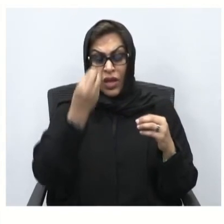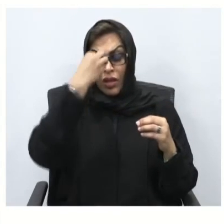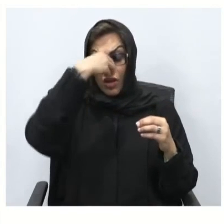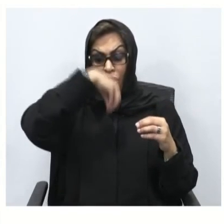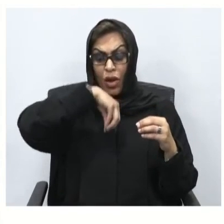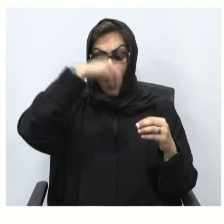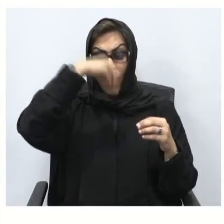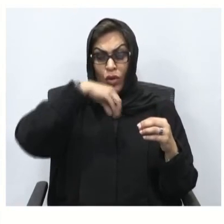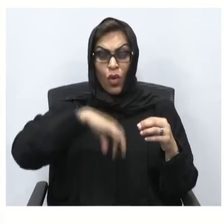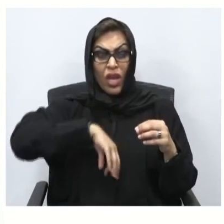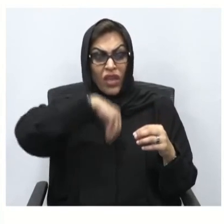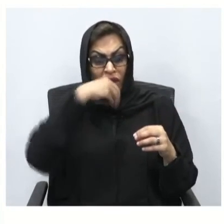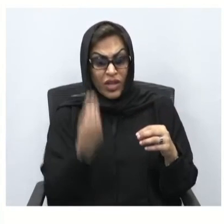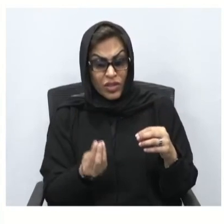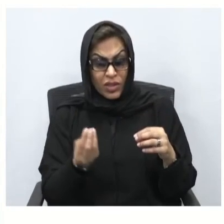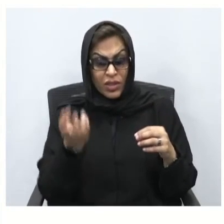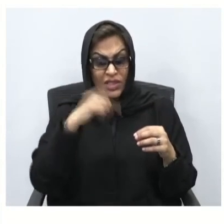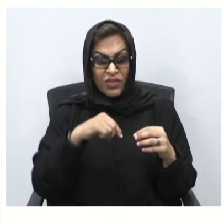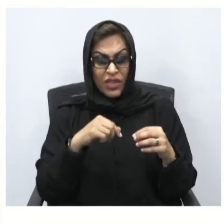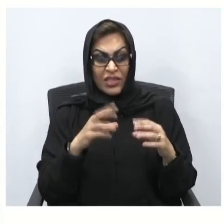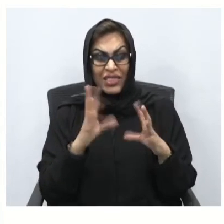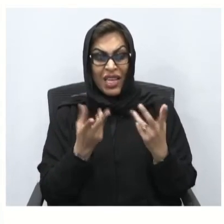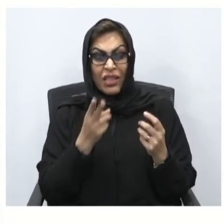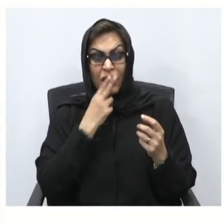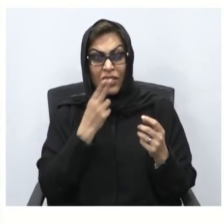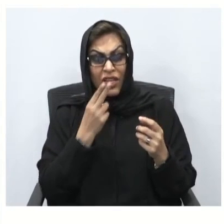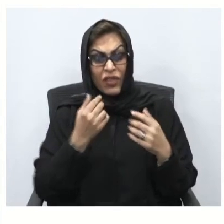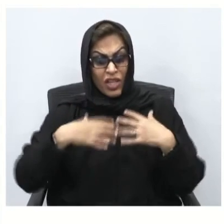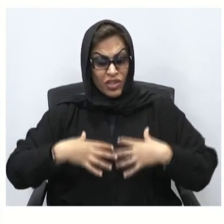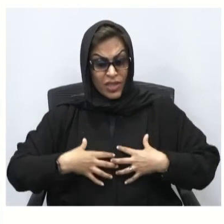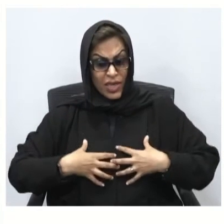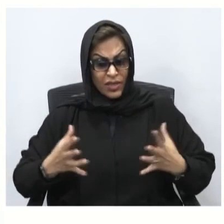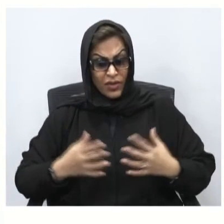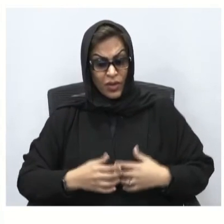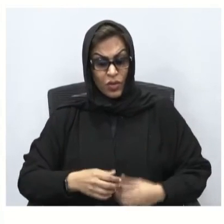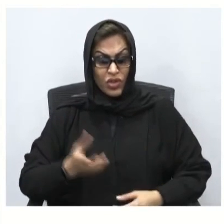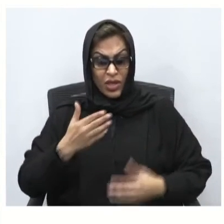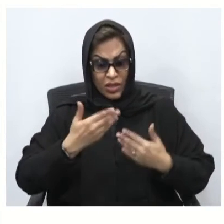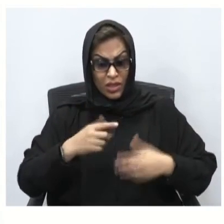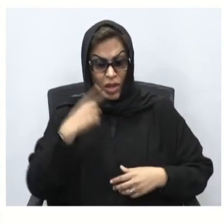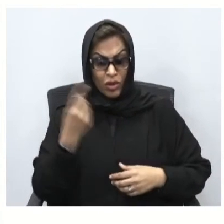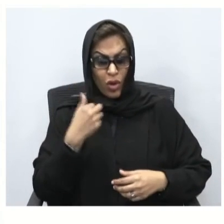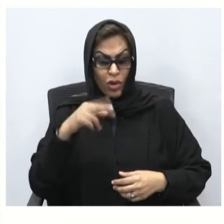الرئتين وكيف يخرج منها سؤال اربعه ما هي اثار التدخين في الجهاز التنفسي